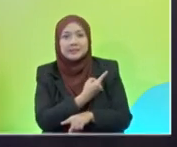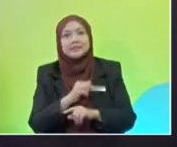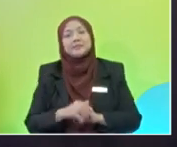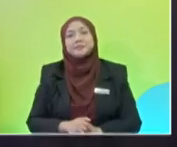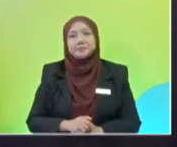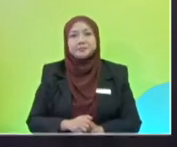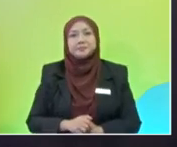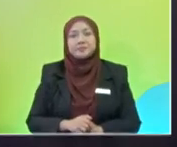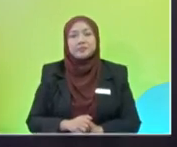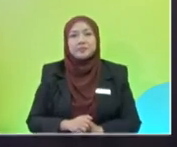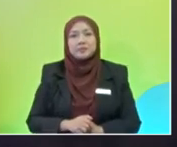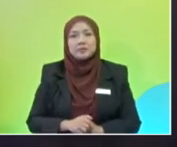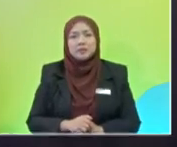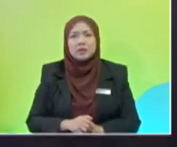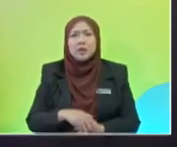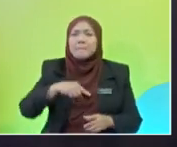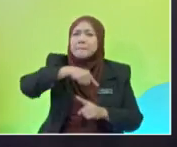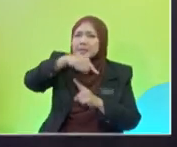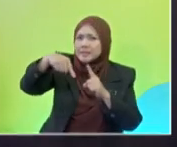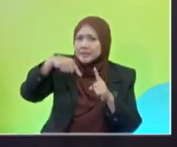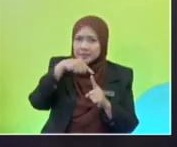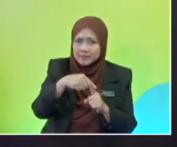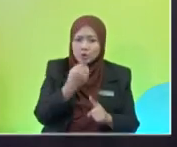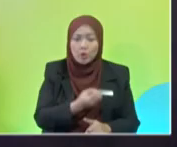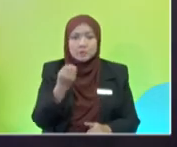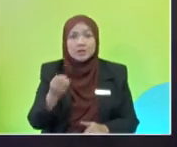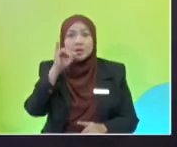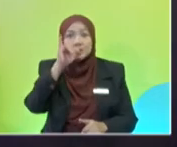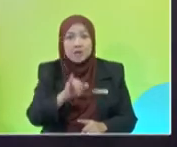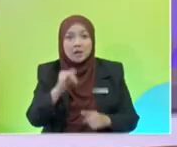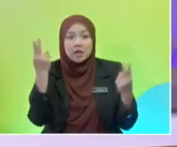suatu objek menghalang cahaya